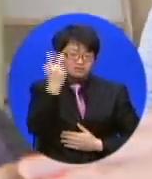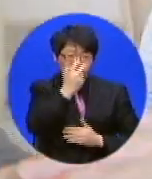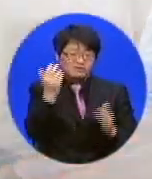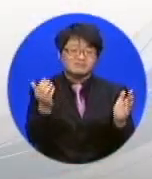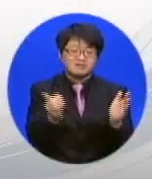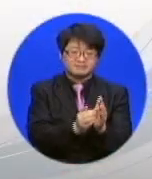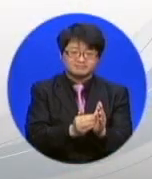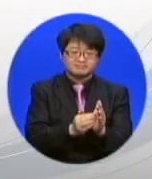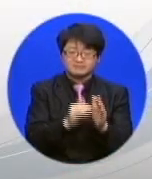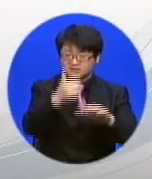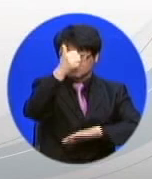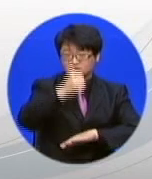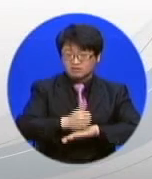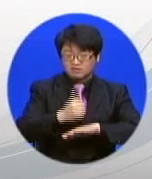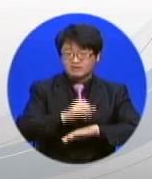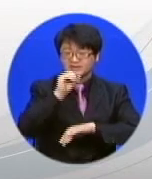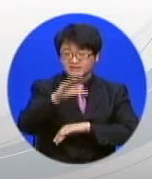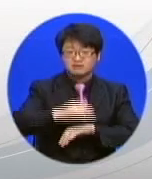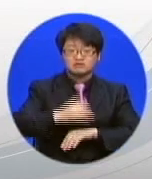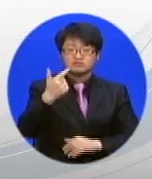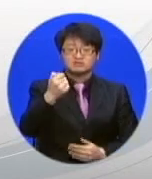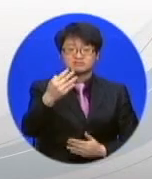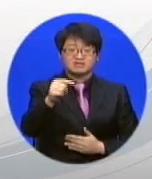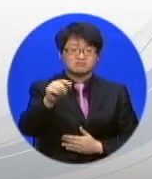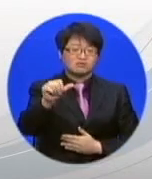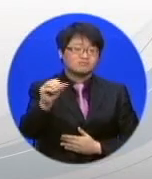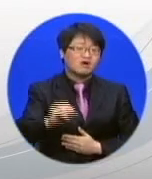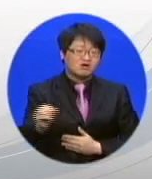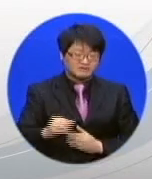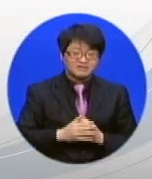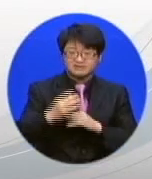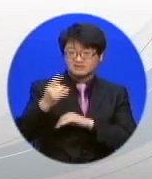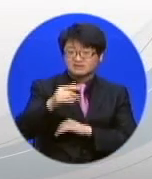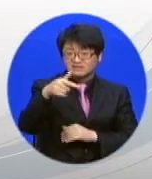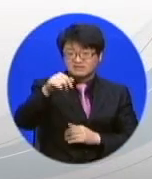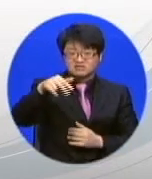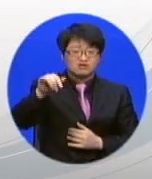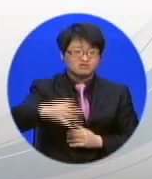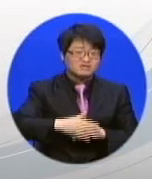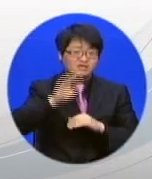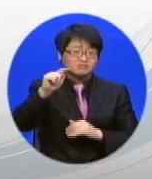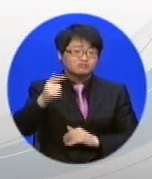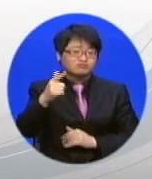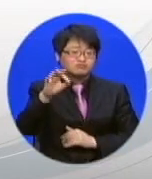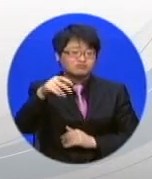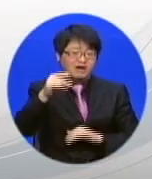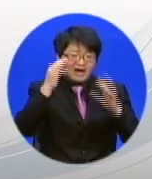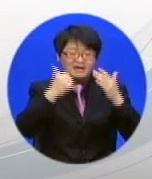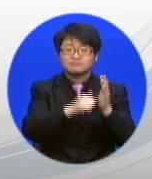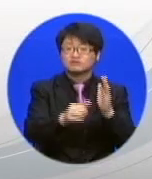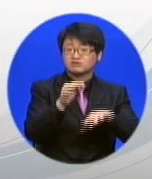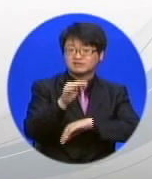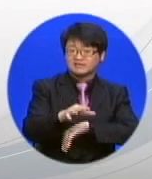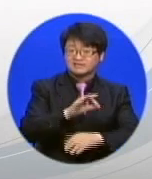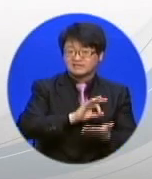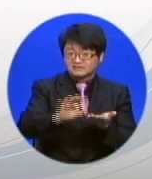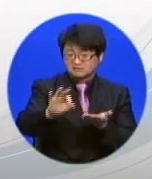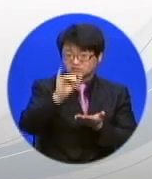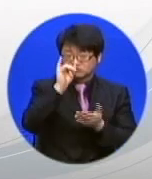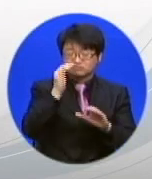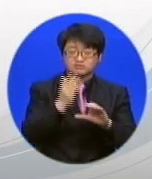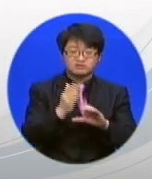펼쳤습니다. 그 결과 응답자의 64.5%가 기저귀나 분유 등의 아이 물품을 사는 데 양육수당을